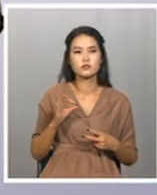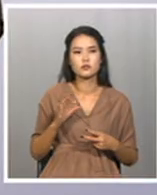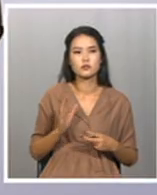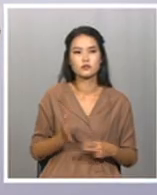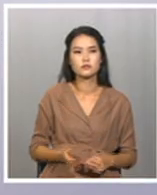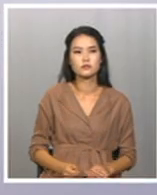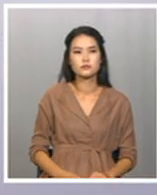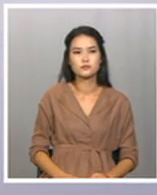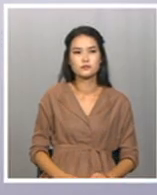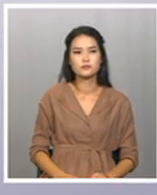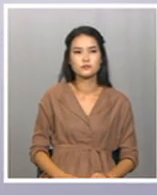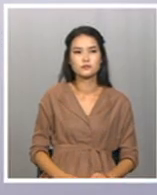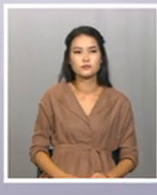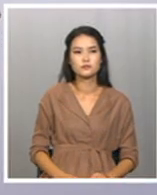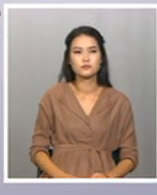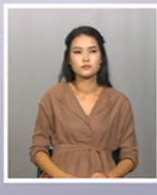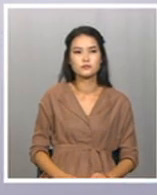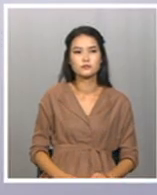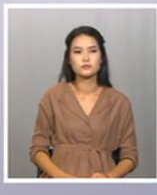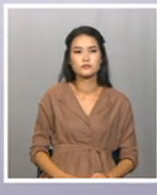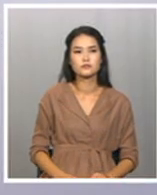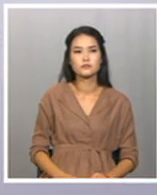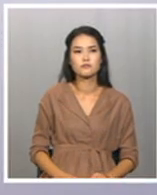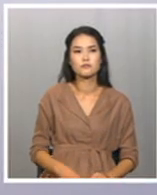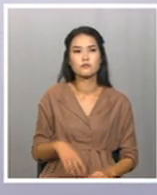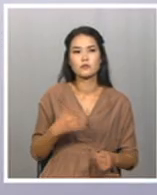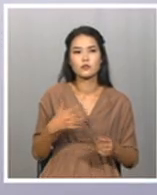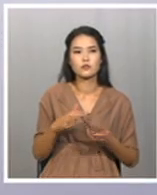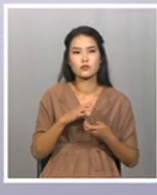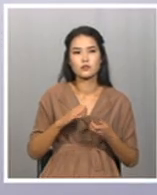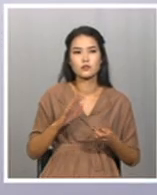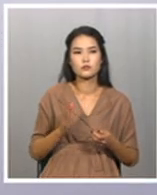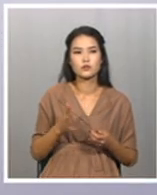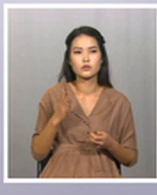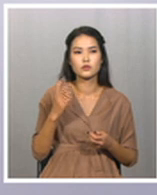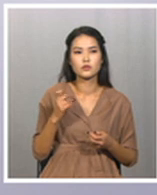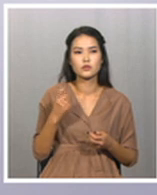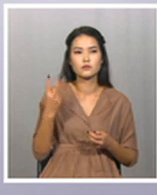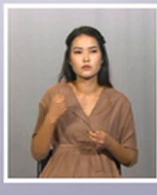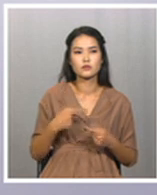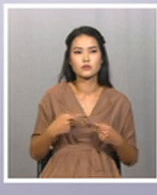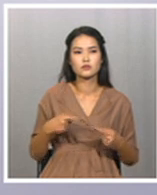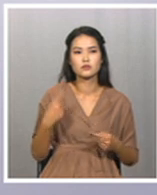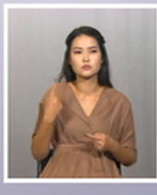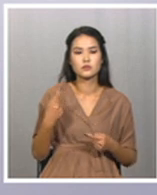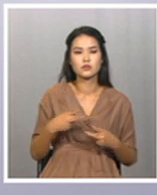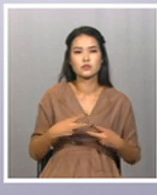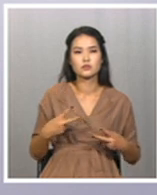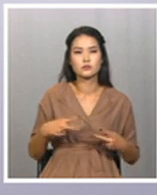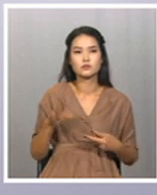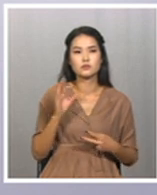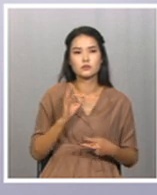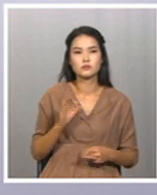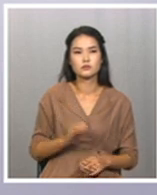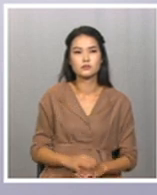0. Алымын 0-ге теңестіреміз, яғни 4x квадрат азайтылған 1 0-ге тең. Бұл жерден